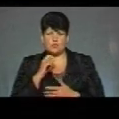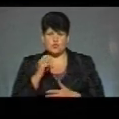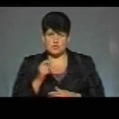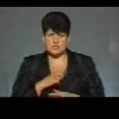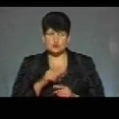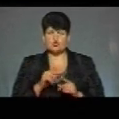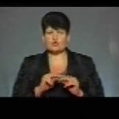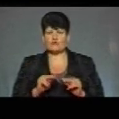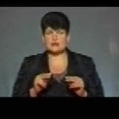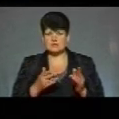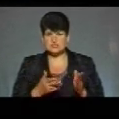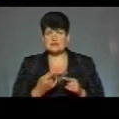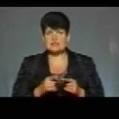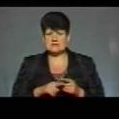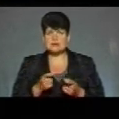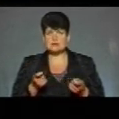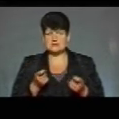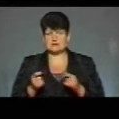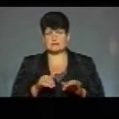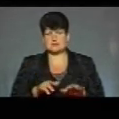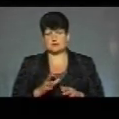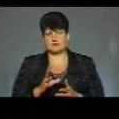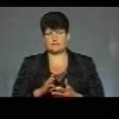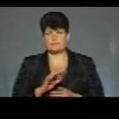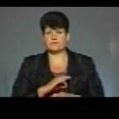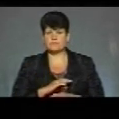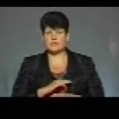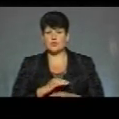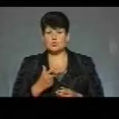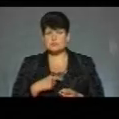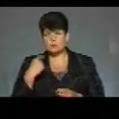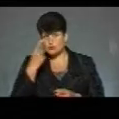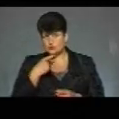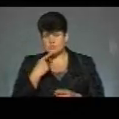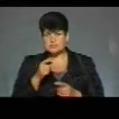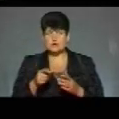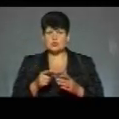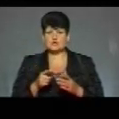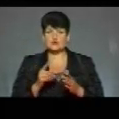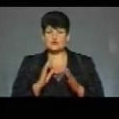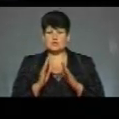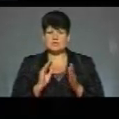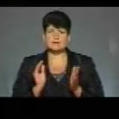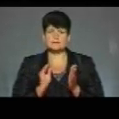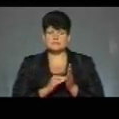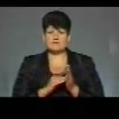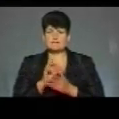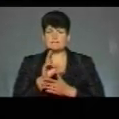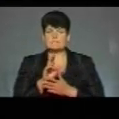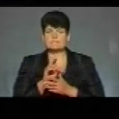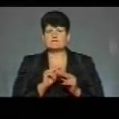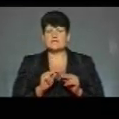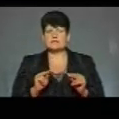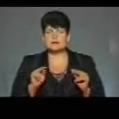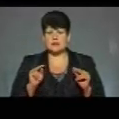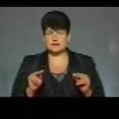Щодо викладача, це вже то адміністративні заходи. У себе на особистій сторінці у Фейсбуці вибачення опублікувала і викладачка Марина Тимощук,